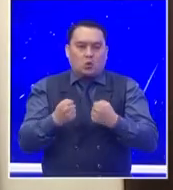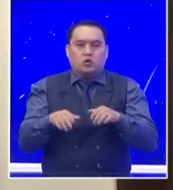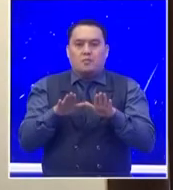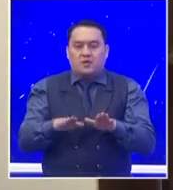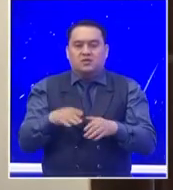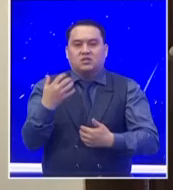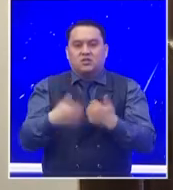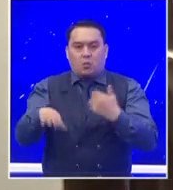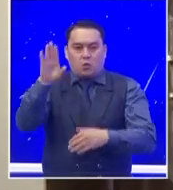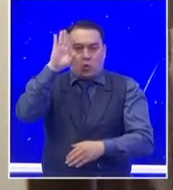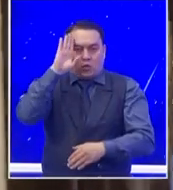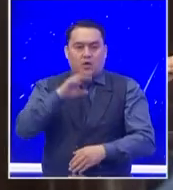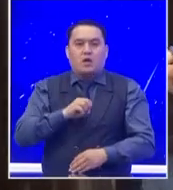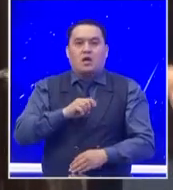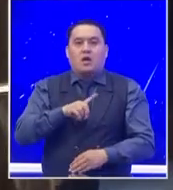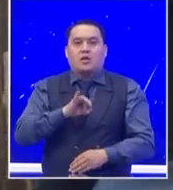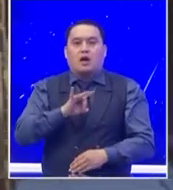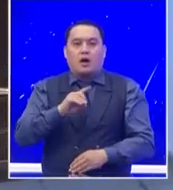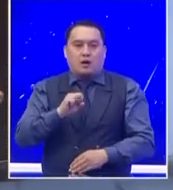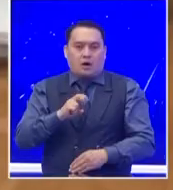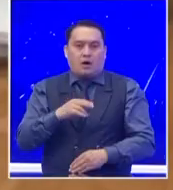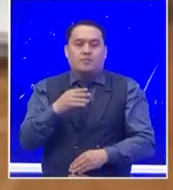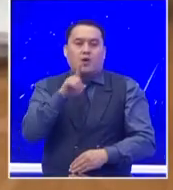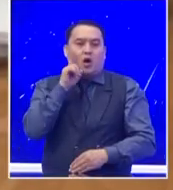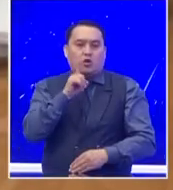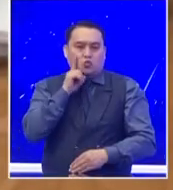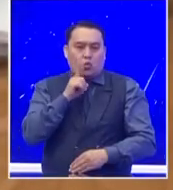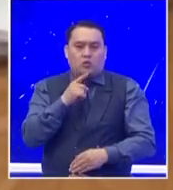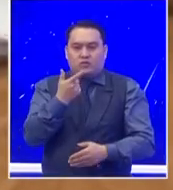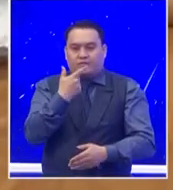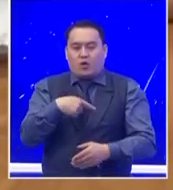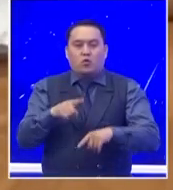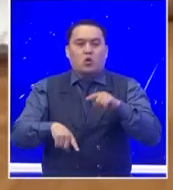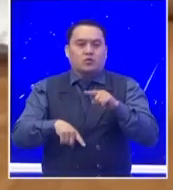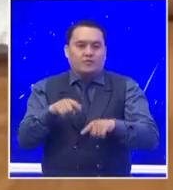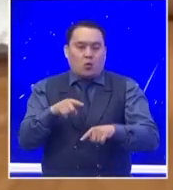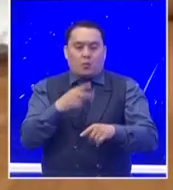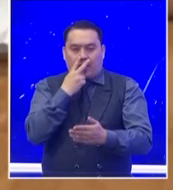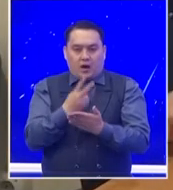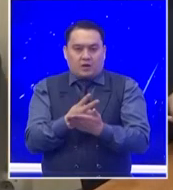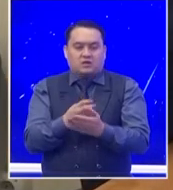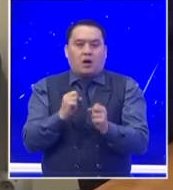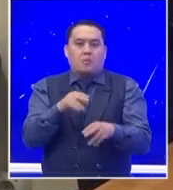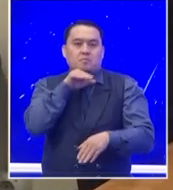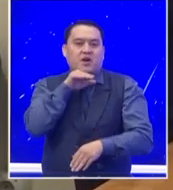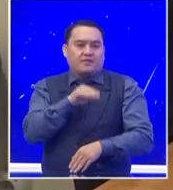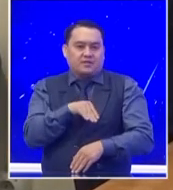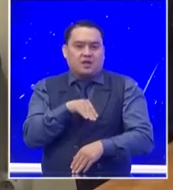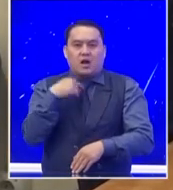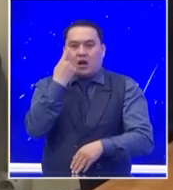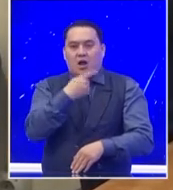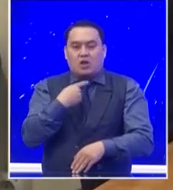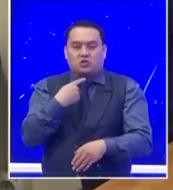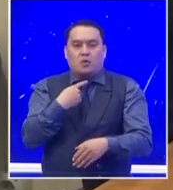мужчин. Пример тому Ильнара Нургалиева. Несмотря на молодой возраст в родном коллективе, она уже зарекомендовала себя профессионалом, лишний